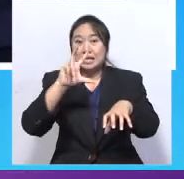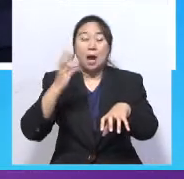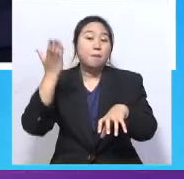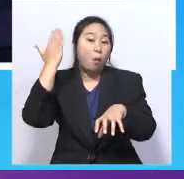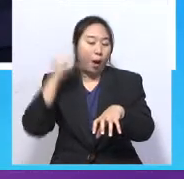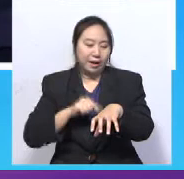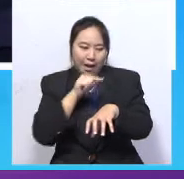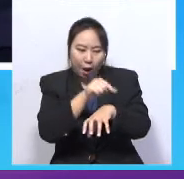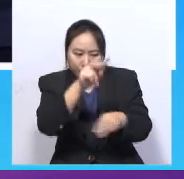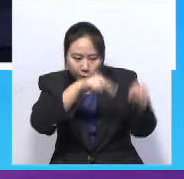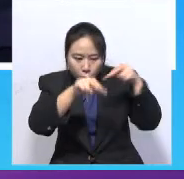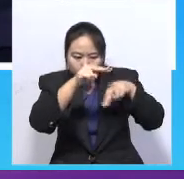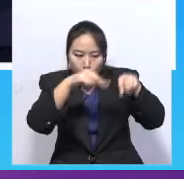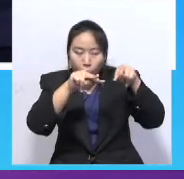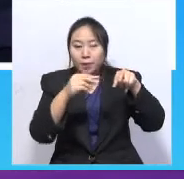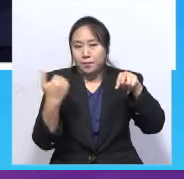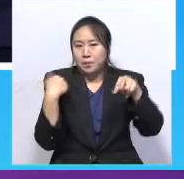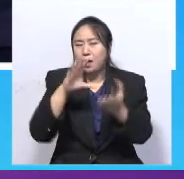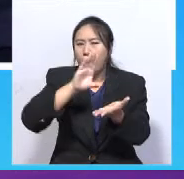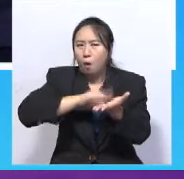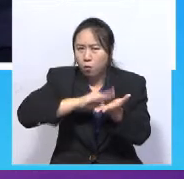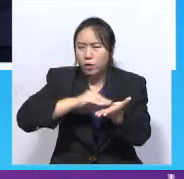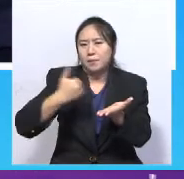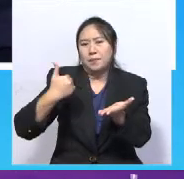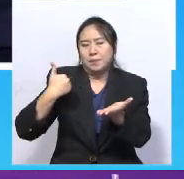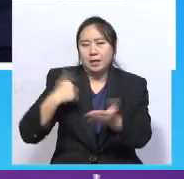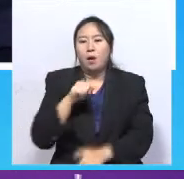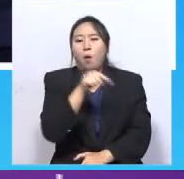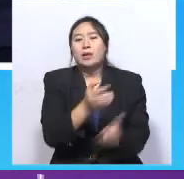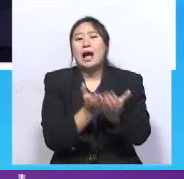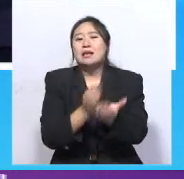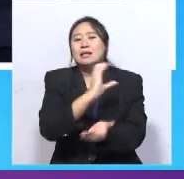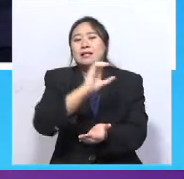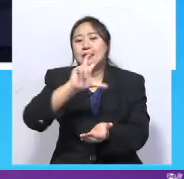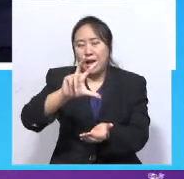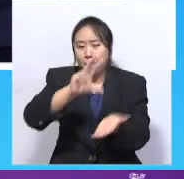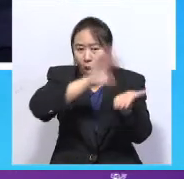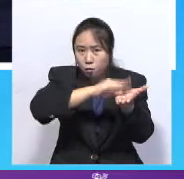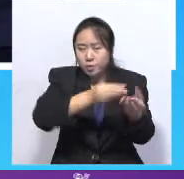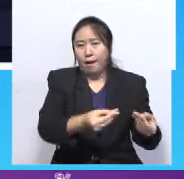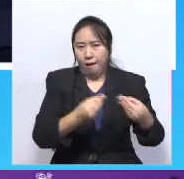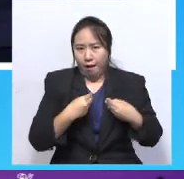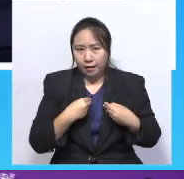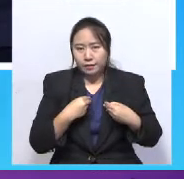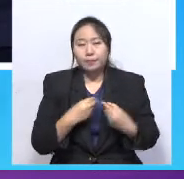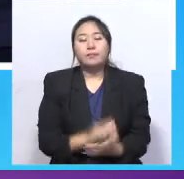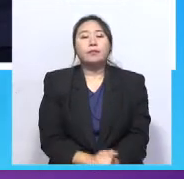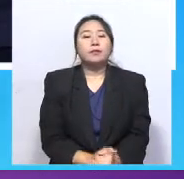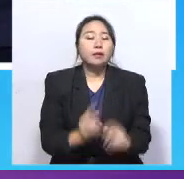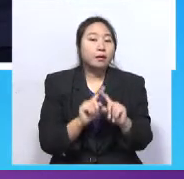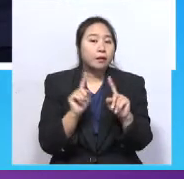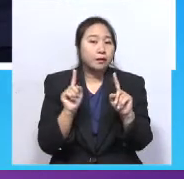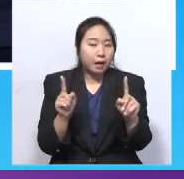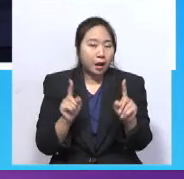นะครับแล้วก็ได้รับข้อมูลเฉพาะที่มาจากทางท่าเทียบเรือ C3ที่เขาให้มานะครับผมแต่ส่วนของ